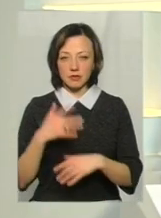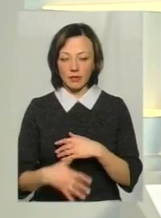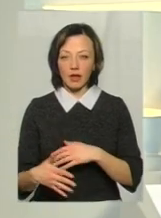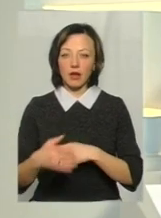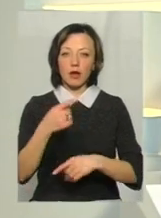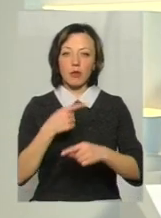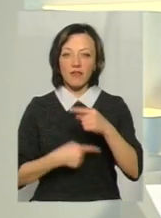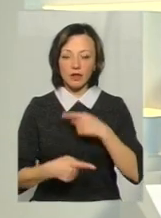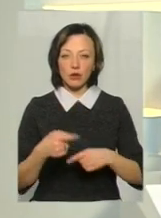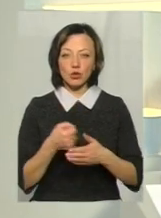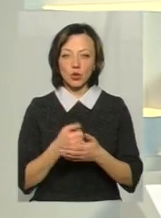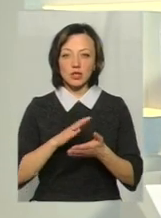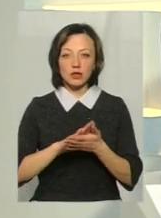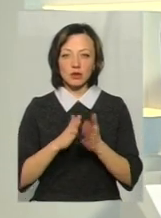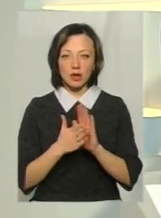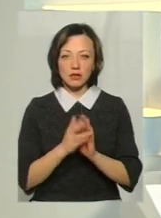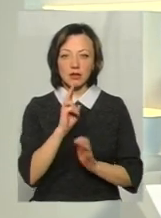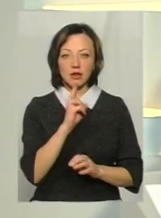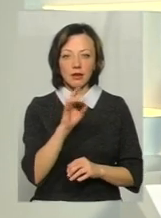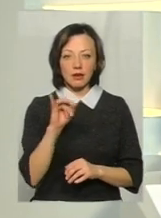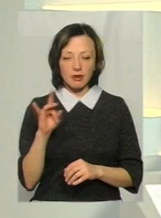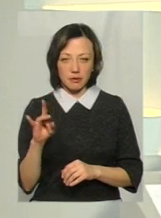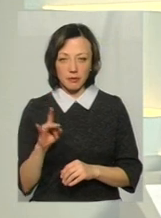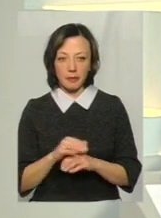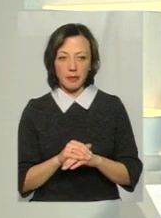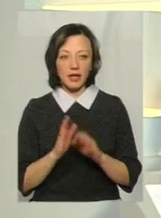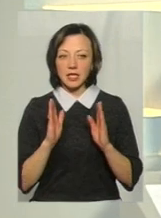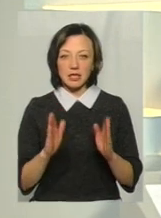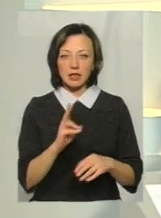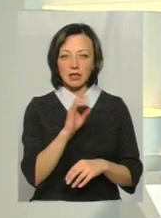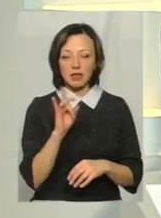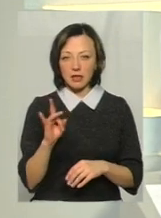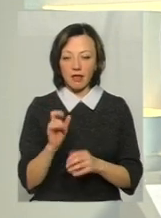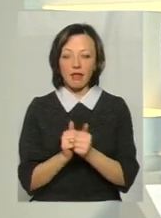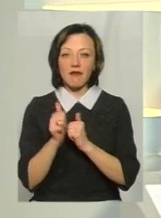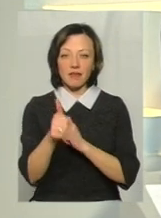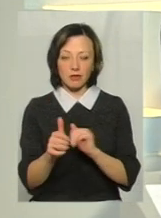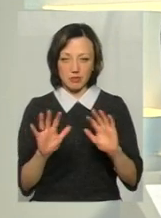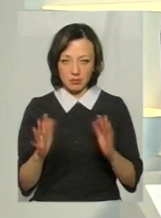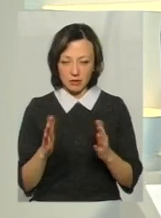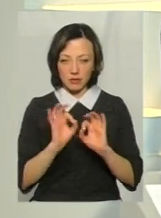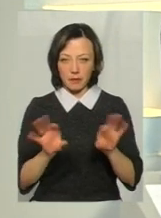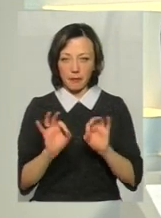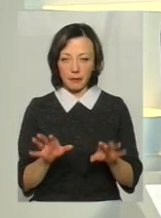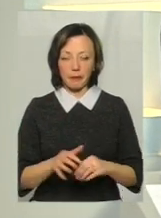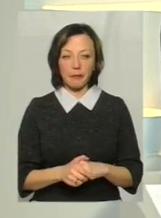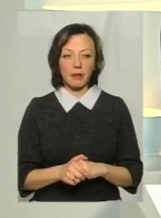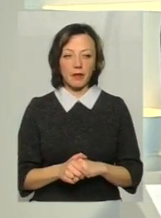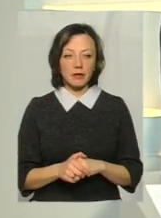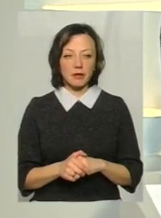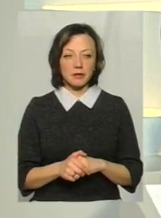до ситуації з кором, і не тільки навіть з ним, на випередження, так би мовити. Говорю, все ж